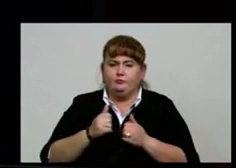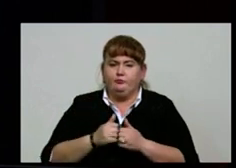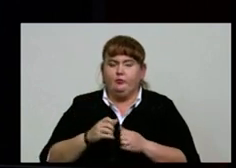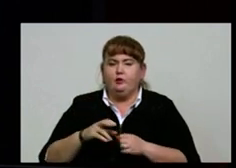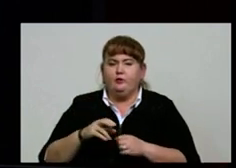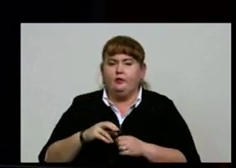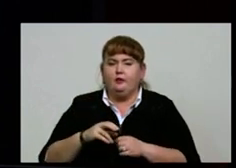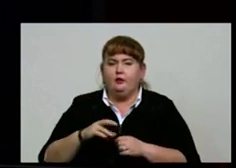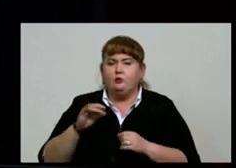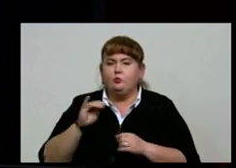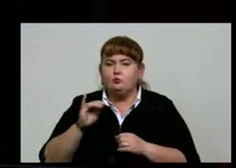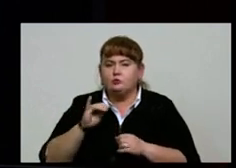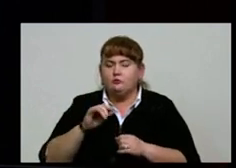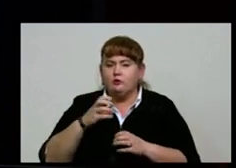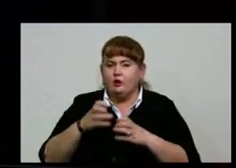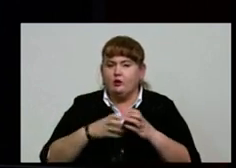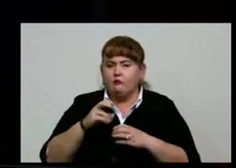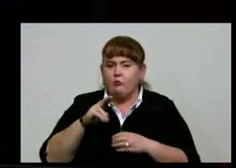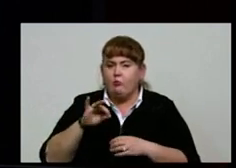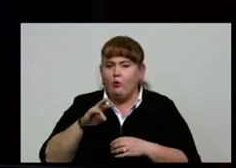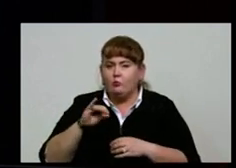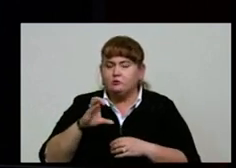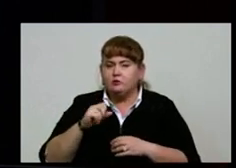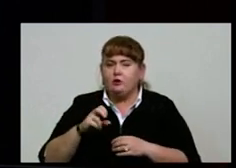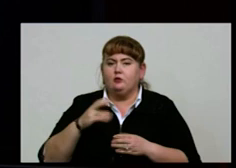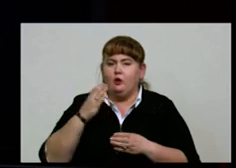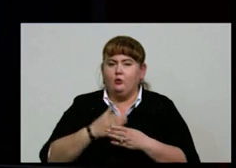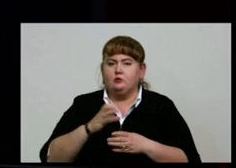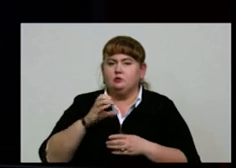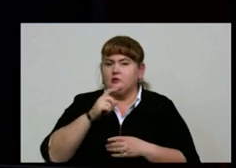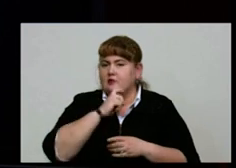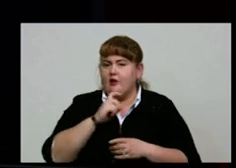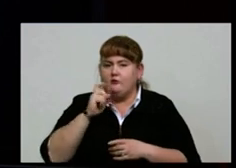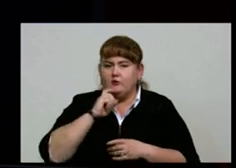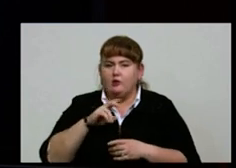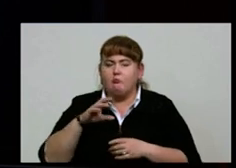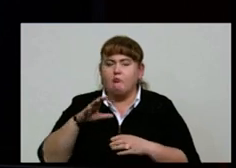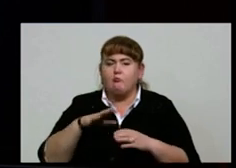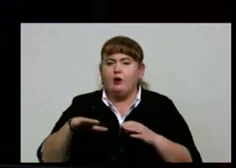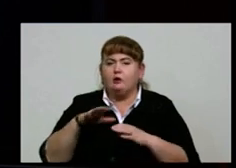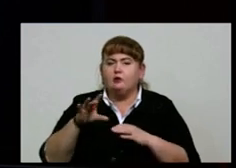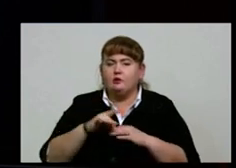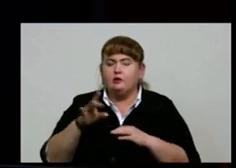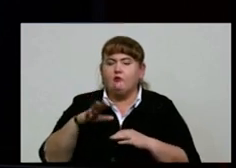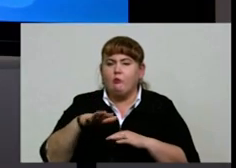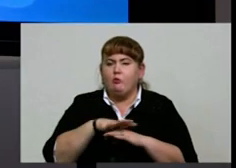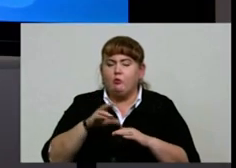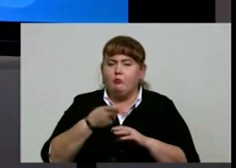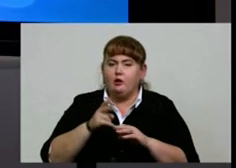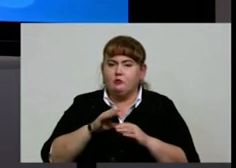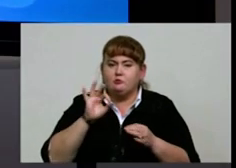возле южного географического полюса находится север магнитного поля. Поэтому